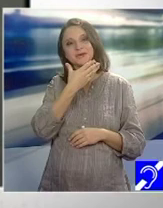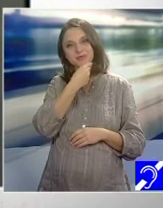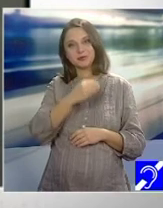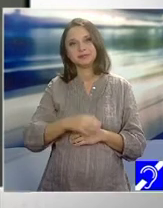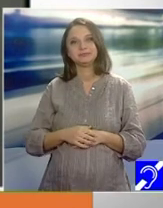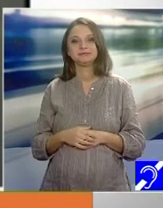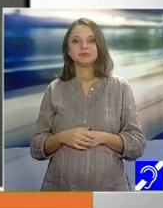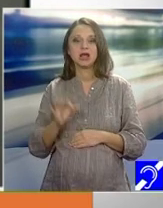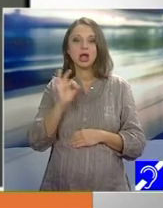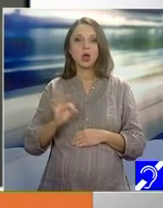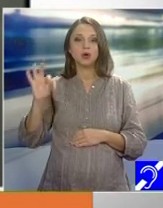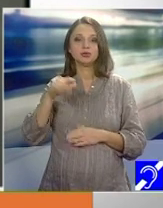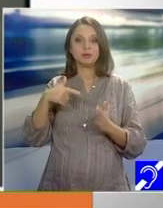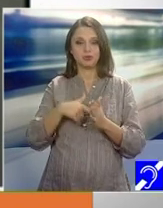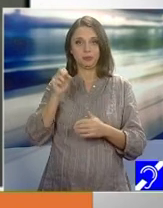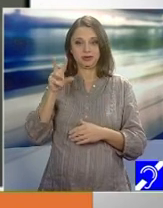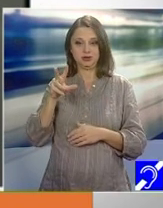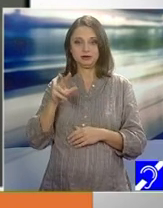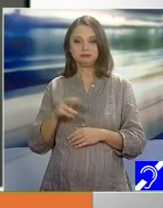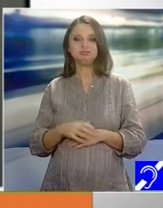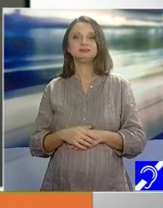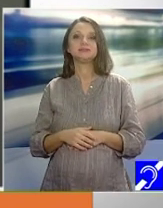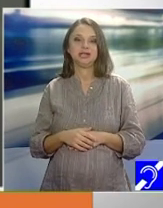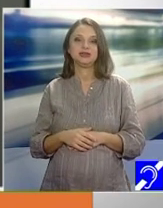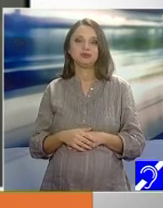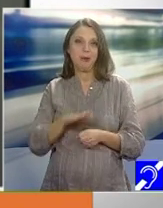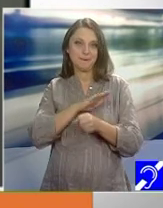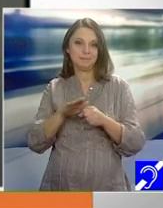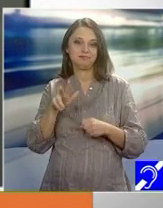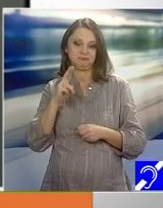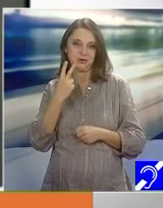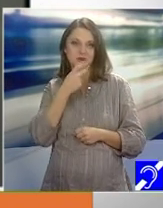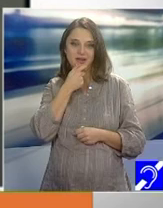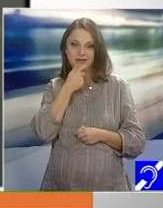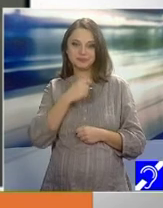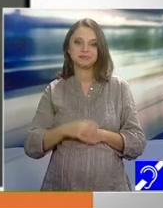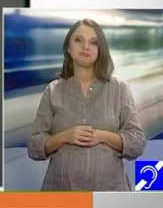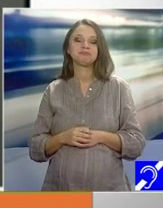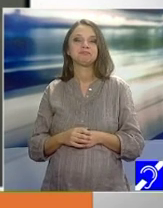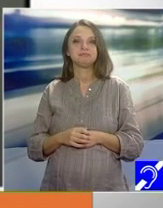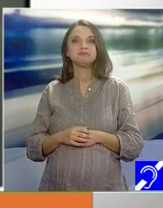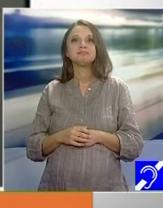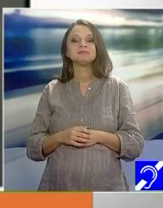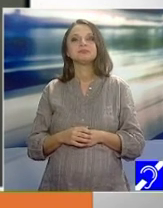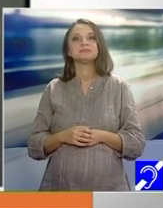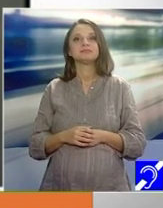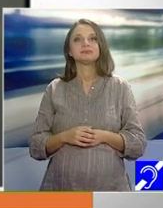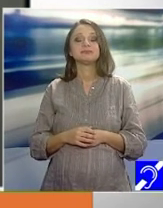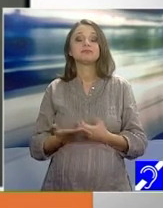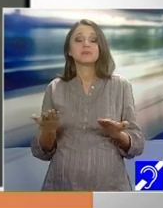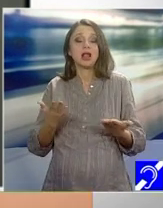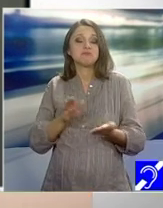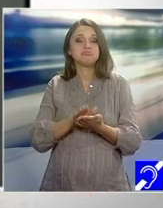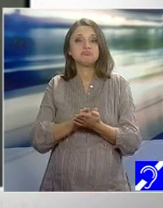precis, octombrie 2013, și ceea ce a stat la baza înființării acestei